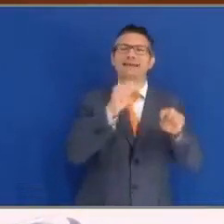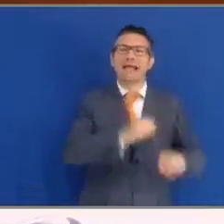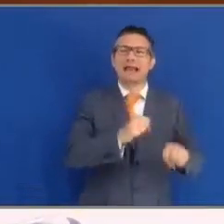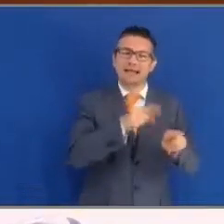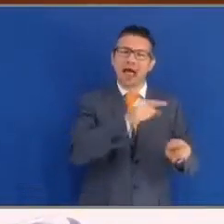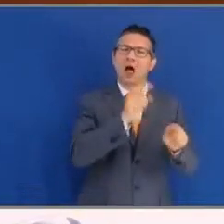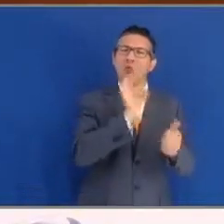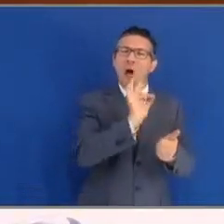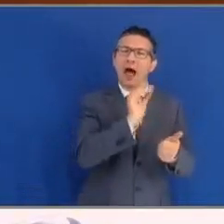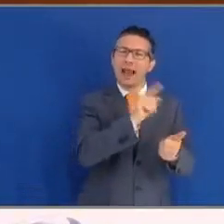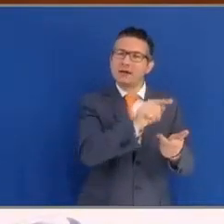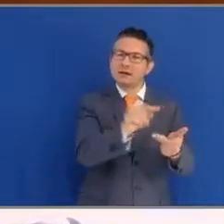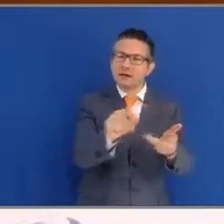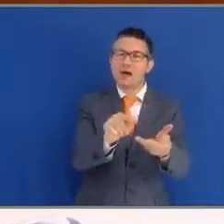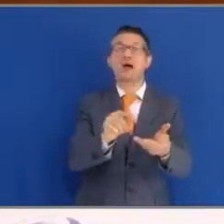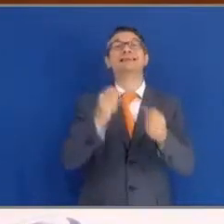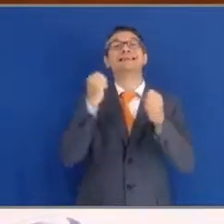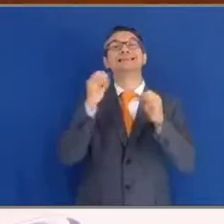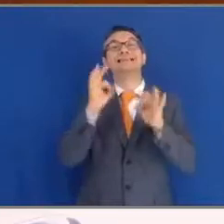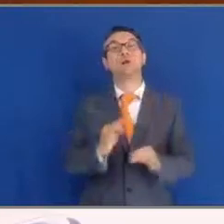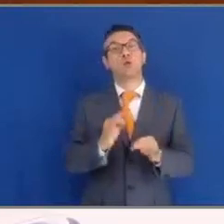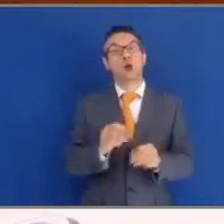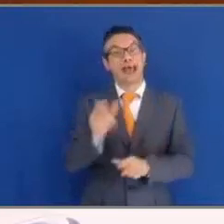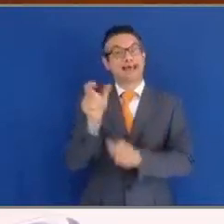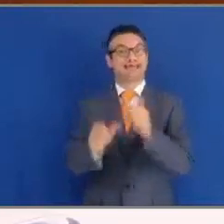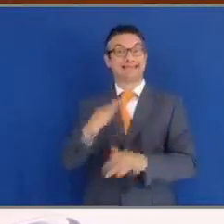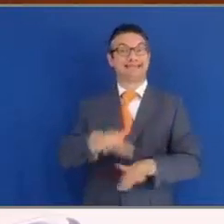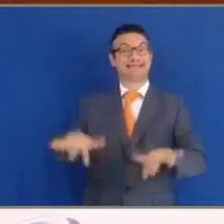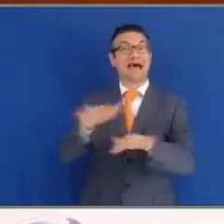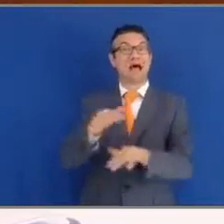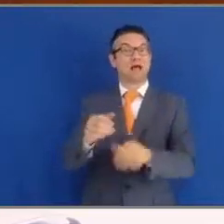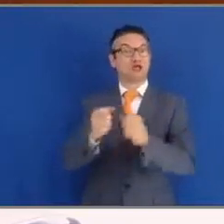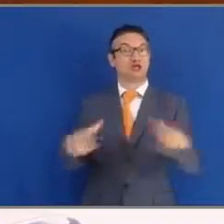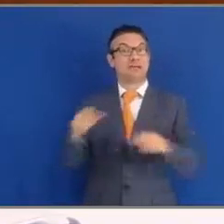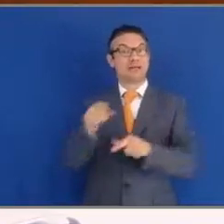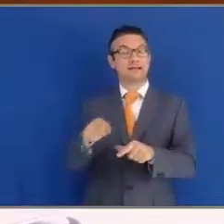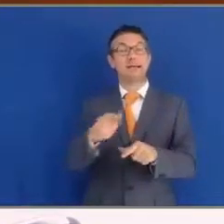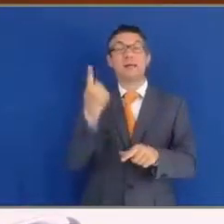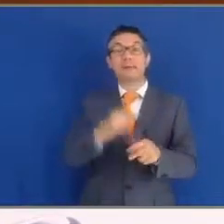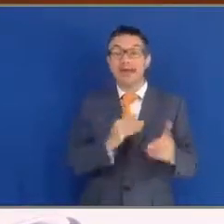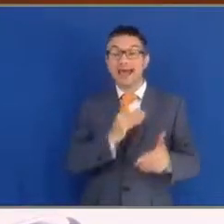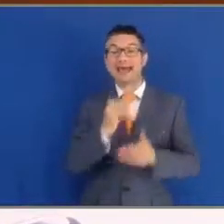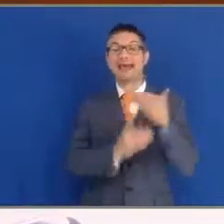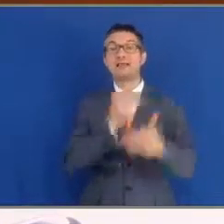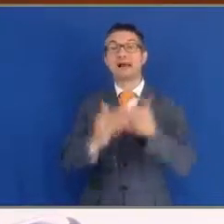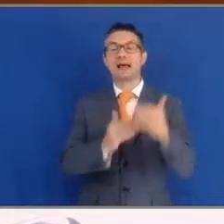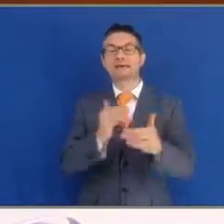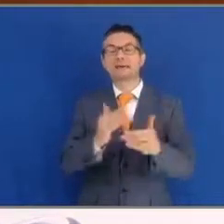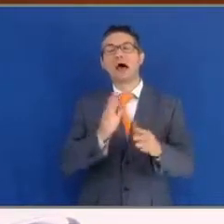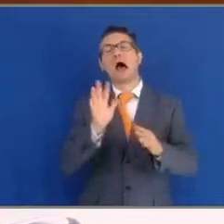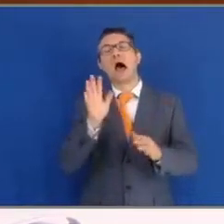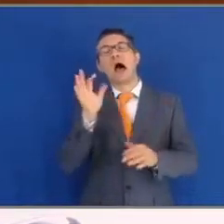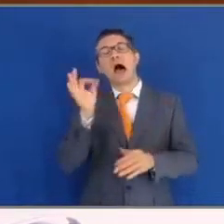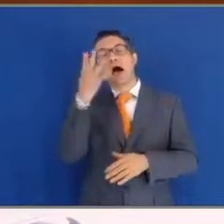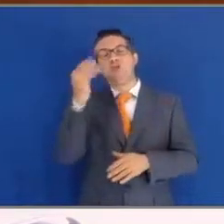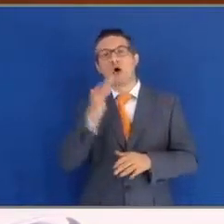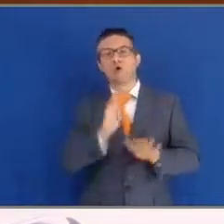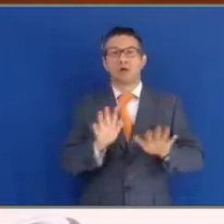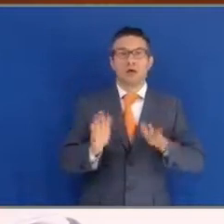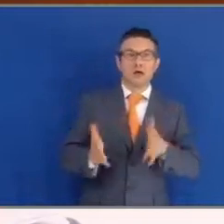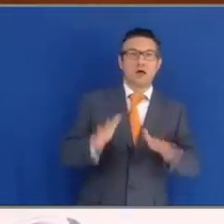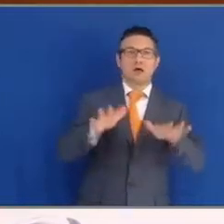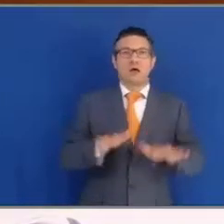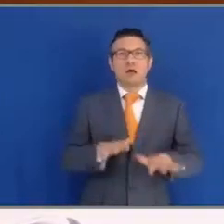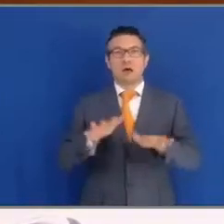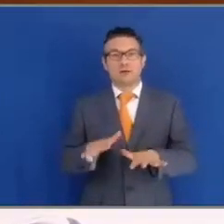di insicurezza dei cittadini per una ripresa che a volte stenta a dare segnali. Non ci sono scorciatoie,